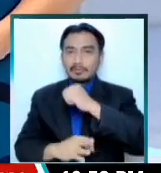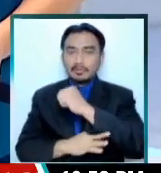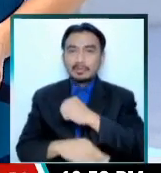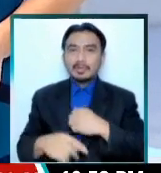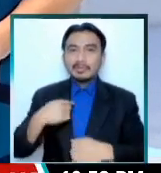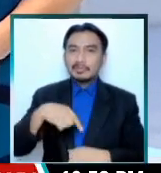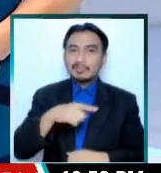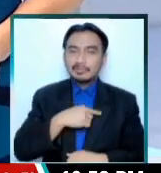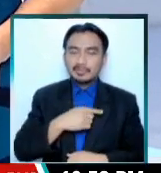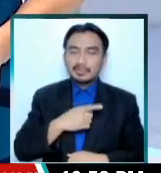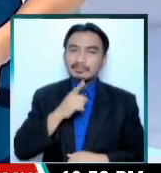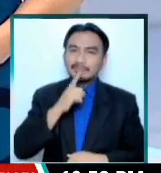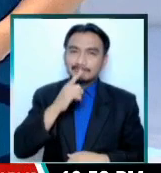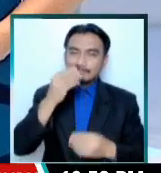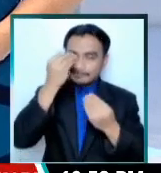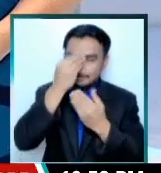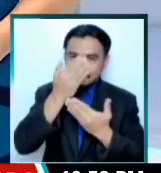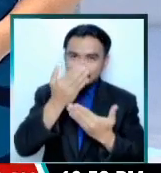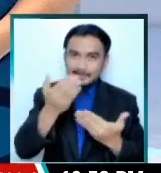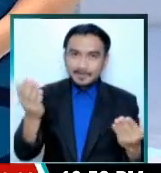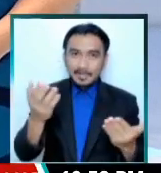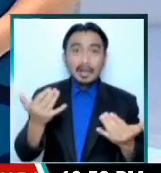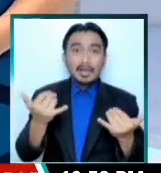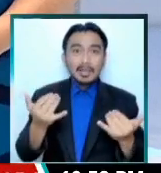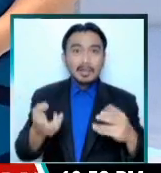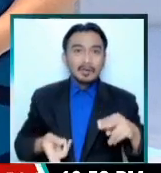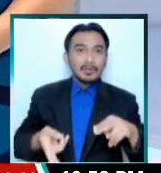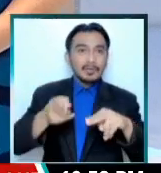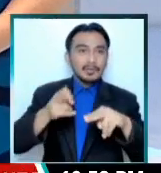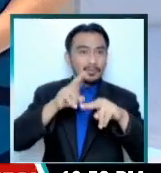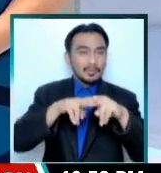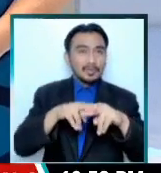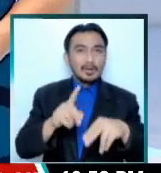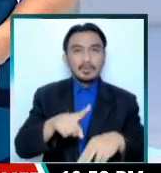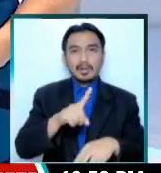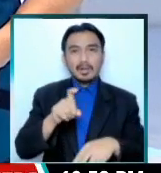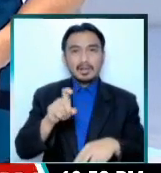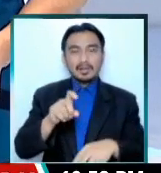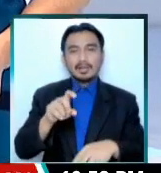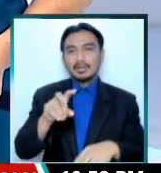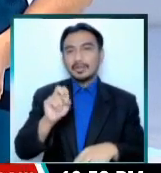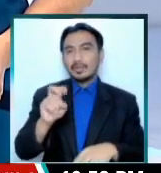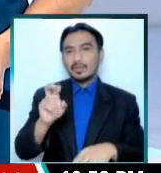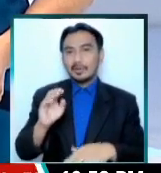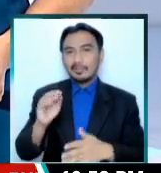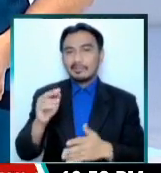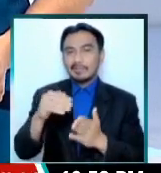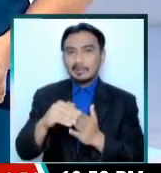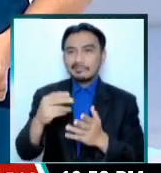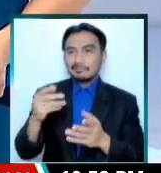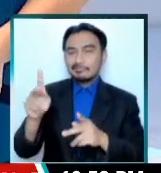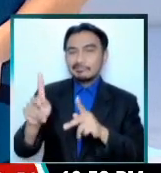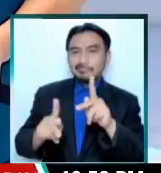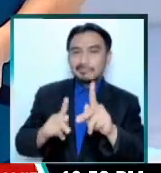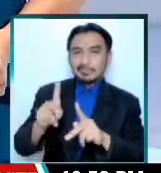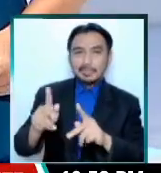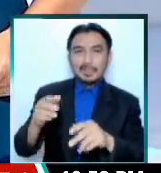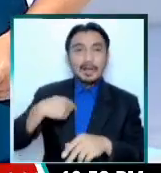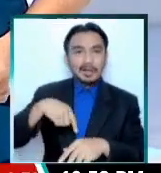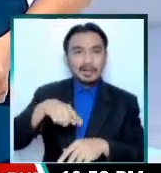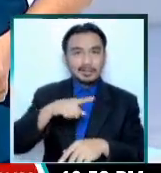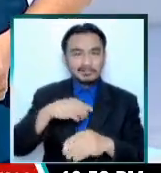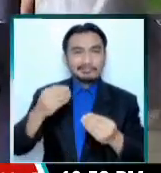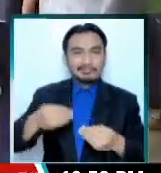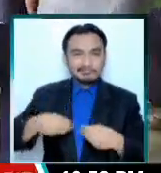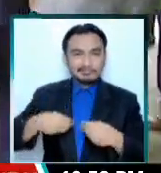naming ipaalam sa inyo na aabot na sa 112,000 na individual na nasalanta ng Bagyong Odette ang ating matutulungan.